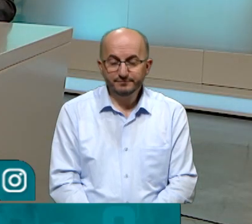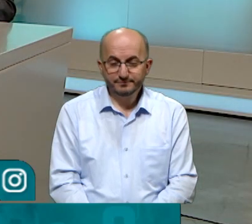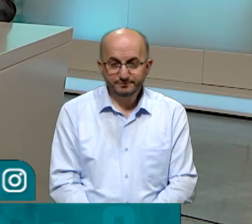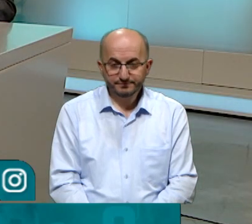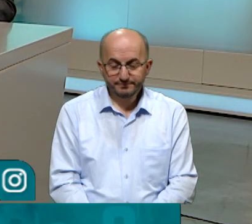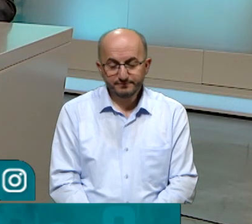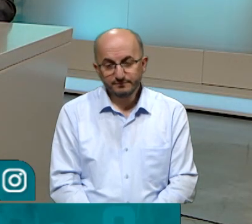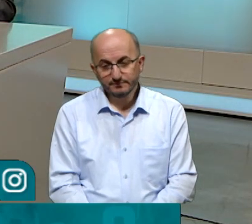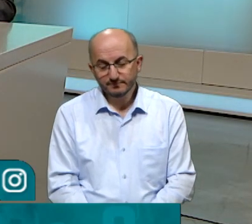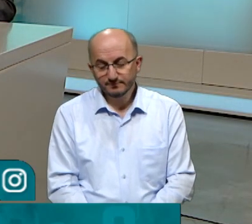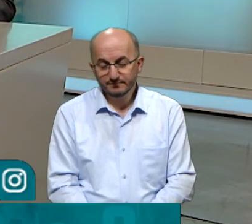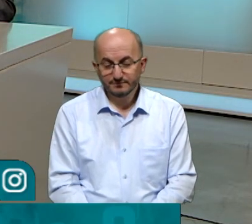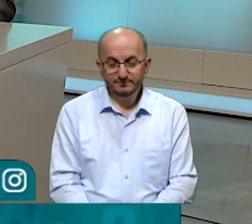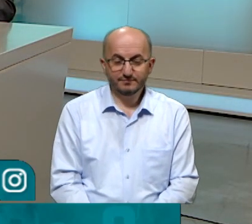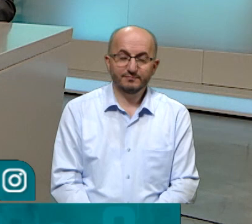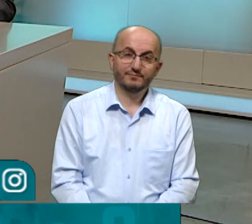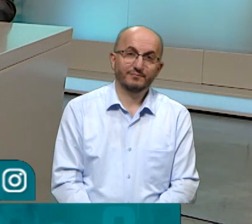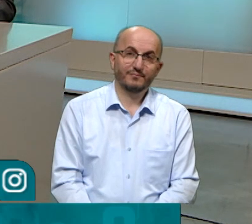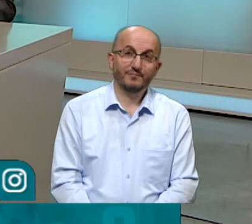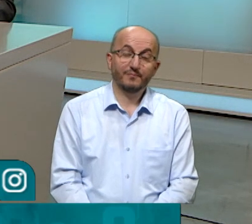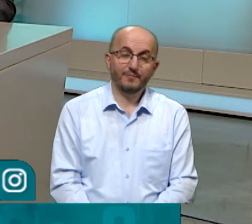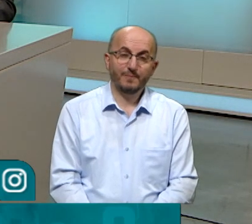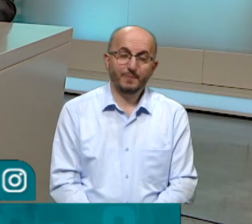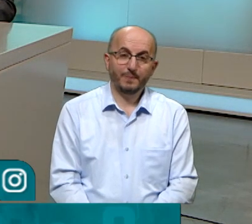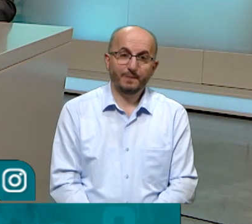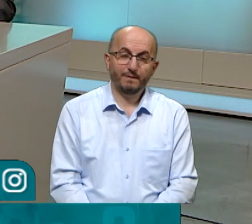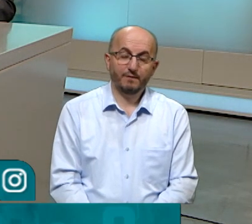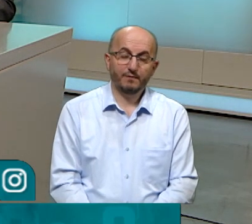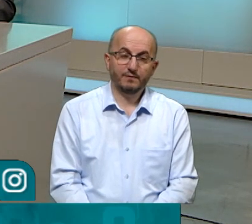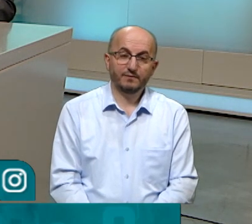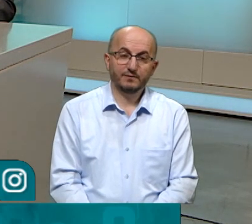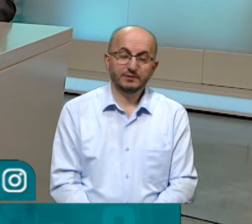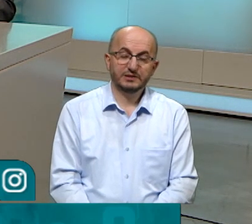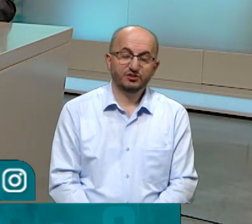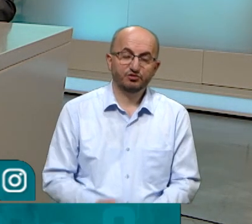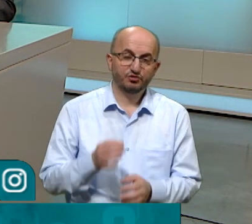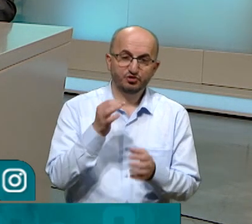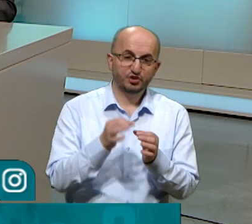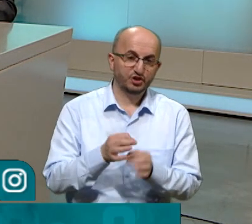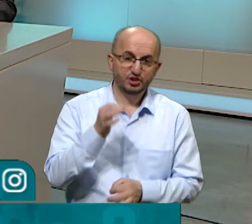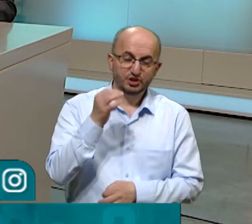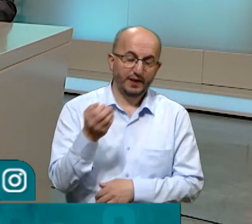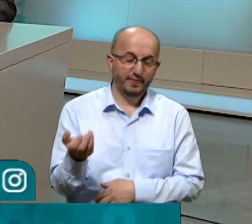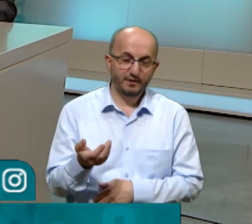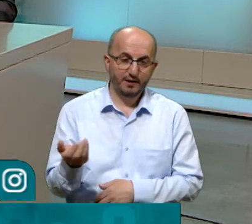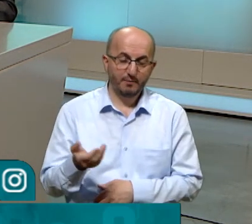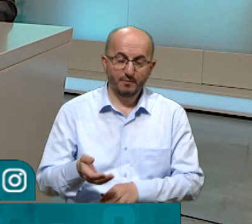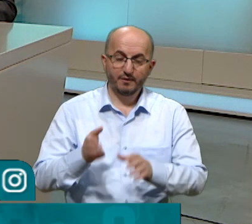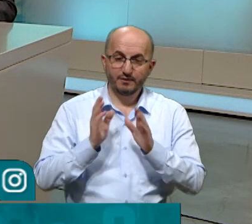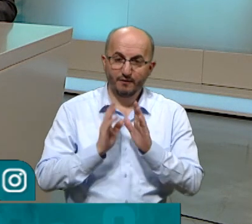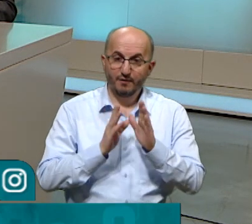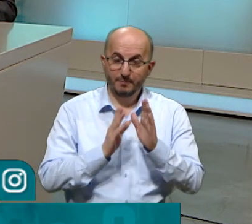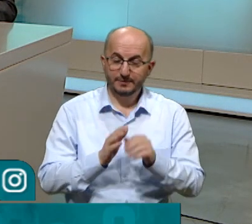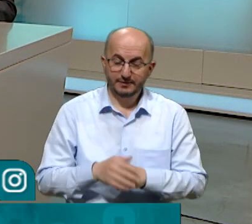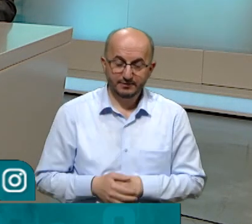ya neyse Alara Vecihi mu zatullah Man bir kişi dilenmeye devam